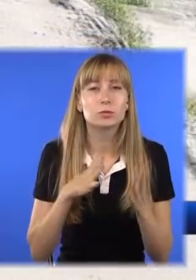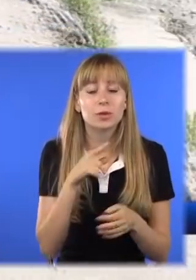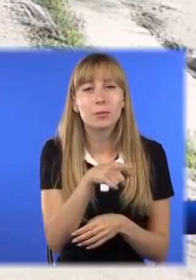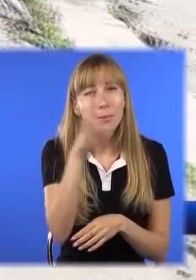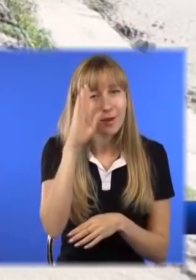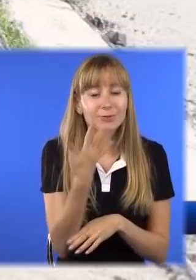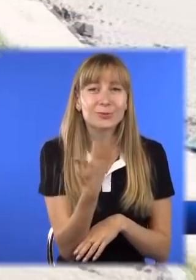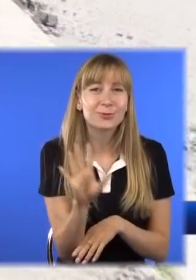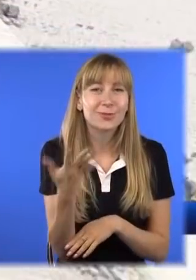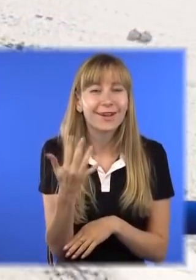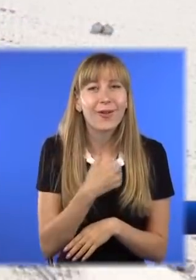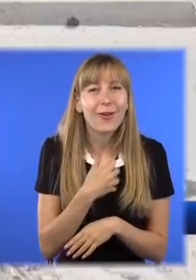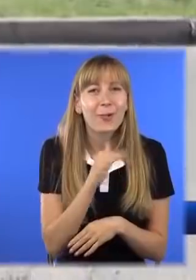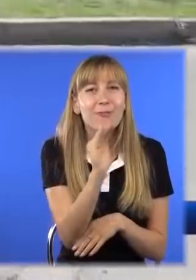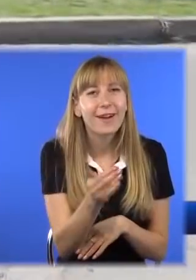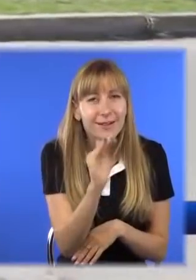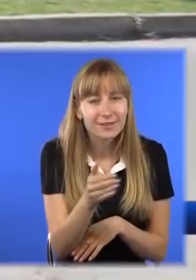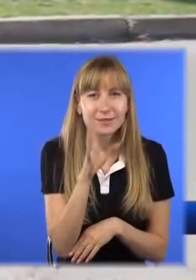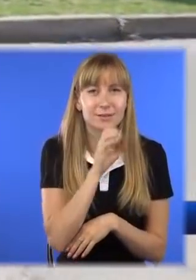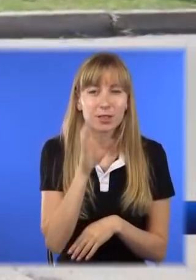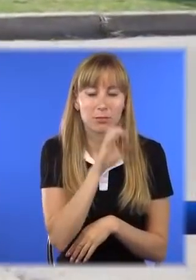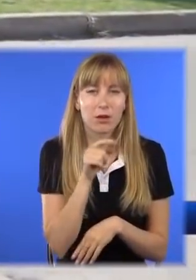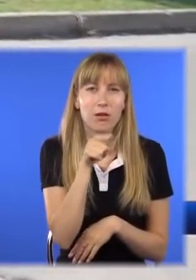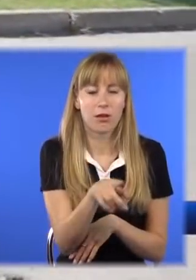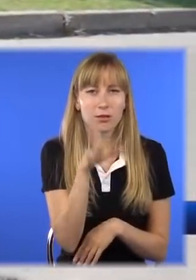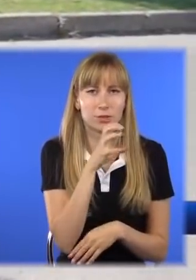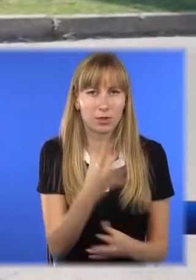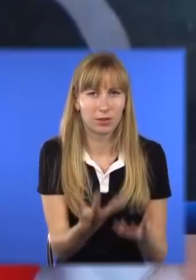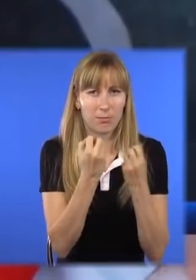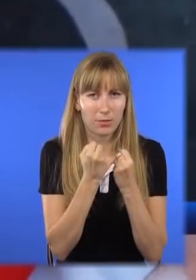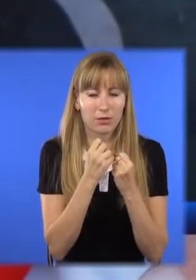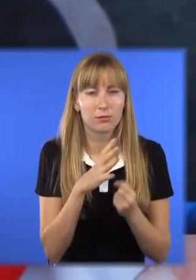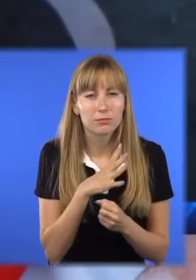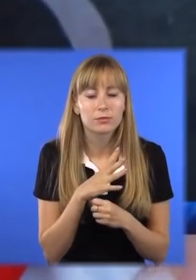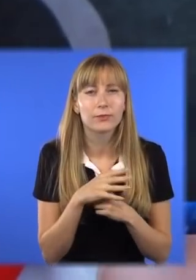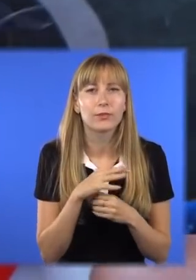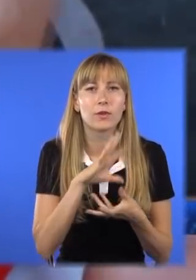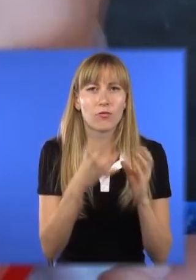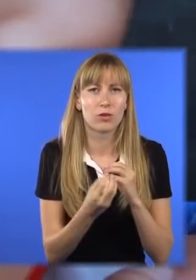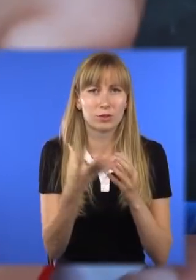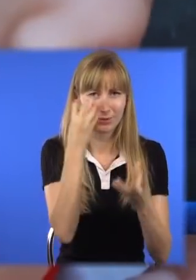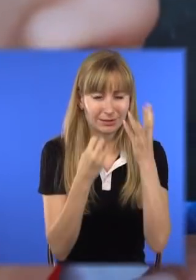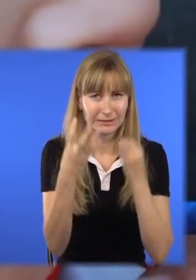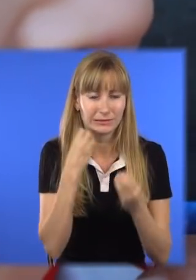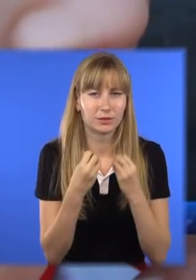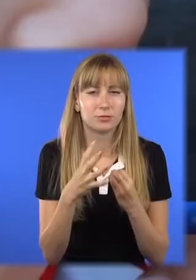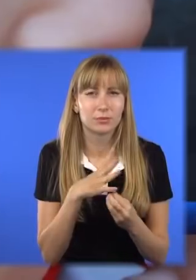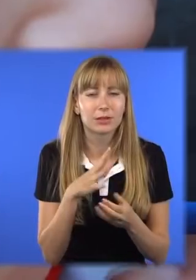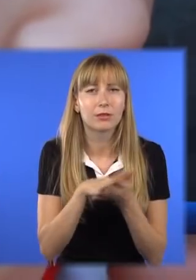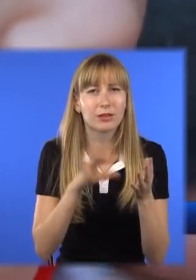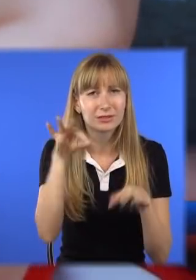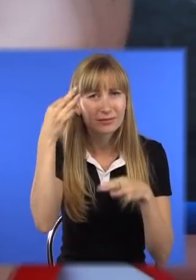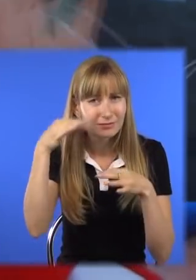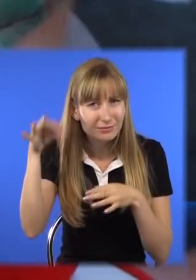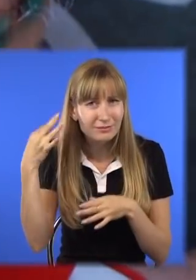всього-навсього хотів погладити пса, але той відреагував агресивно. Як результат – укуси на обличчі, накладання швів та шрами